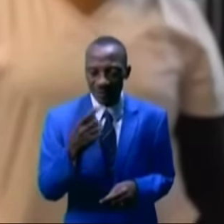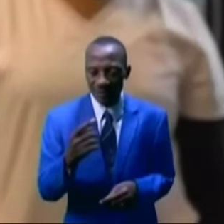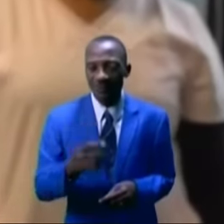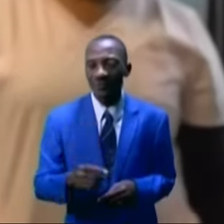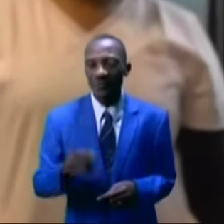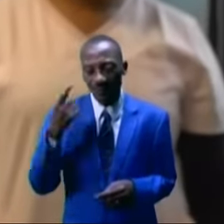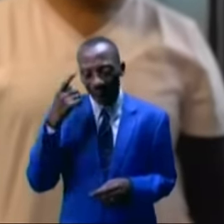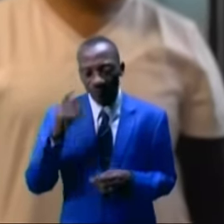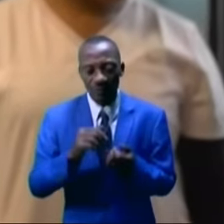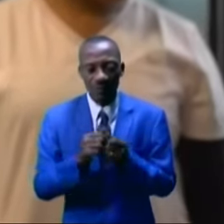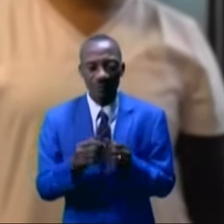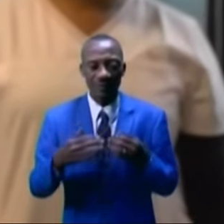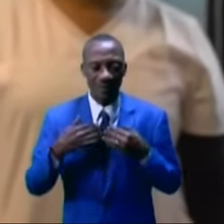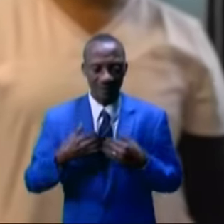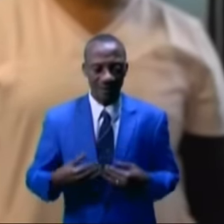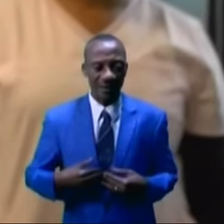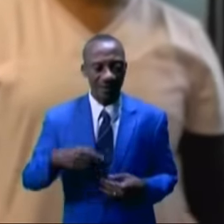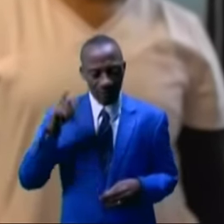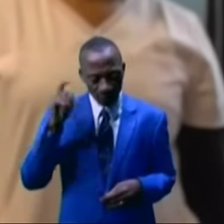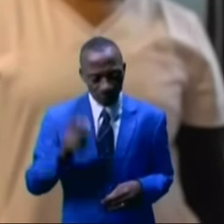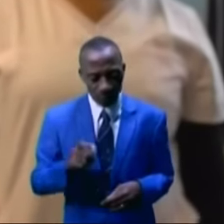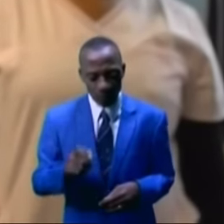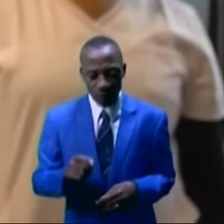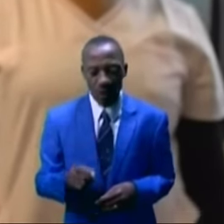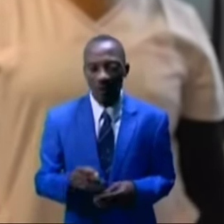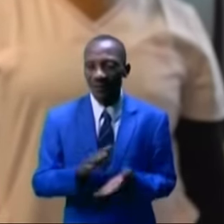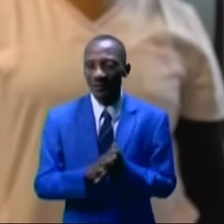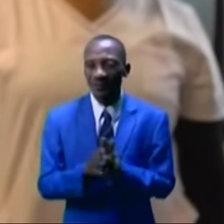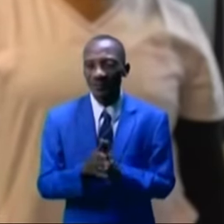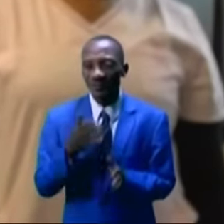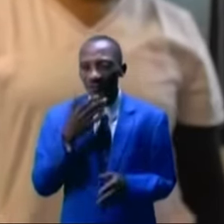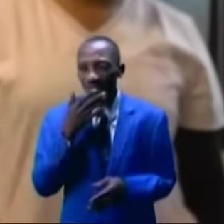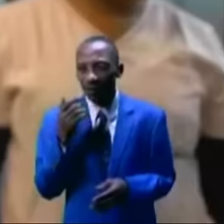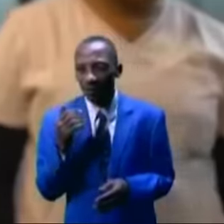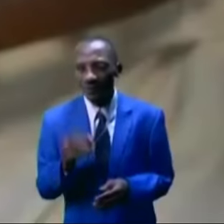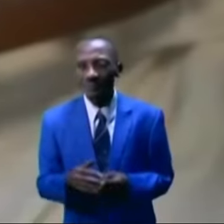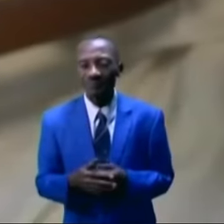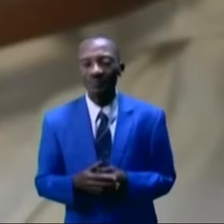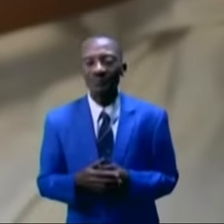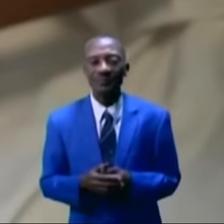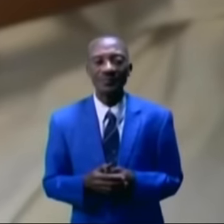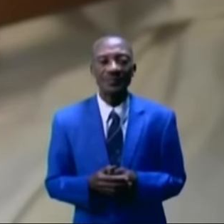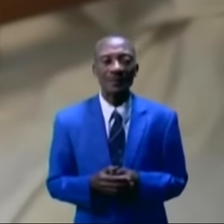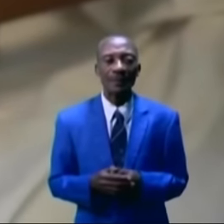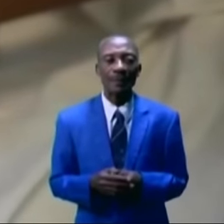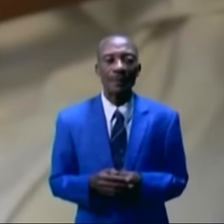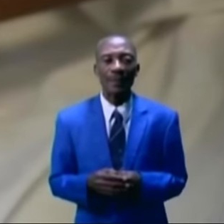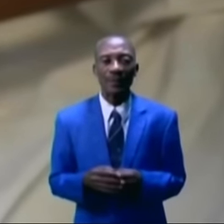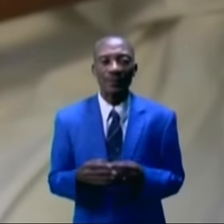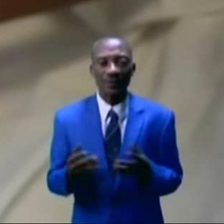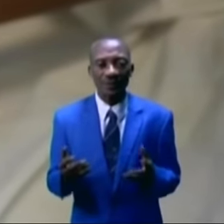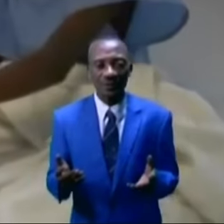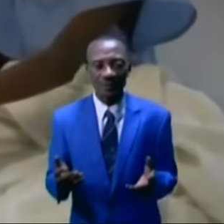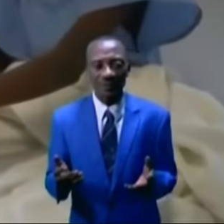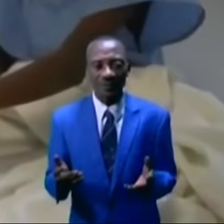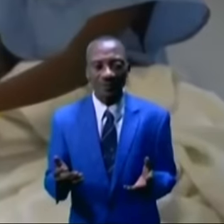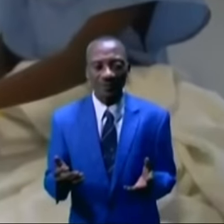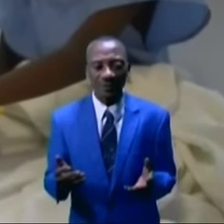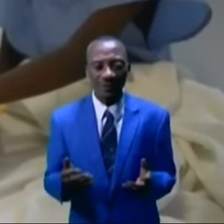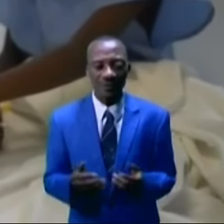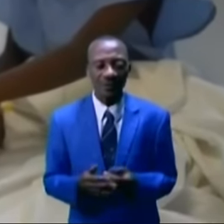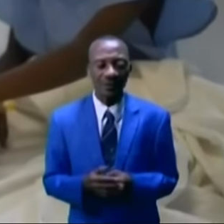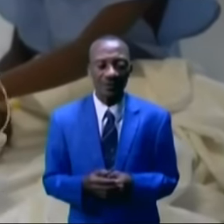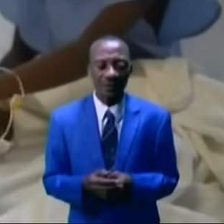aller. On t'a donné les médicaments. Ça va? Une visite qui a tout son sens en ces jours qui rappelle à